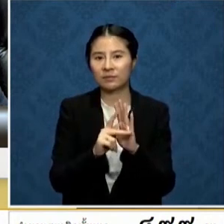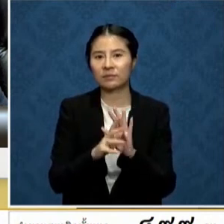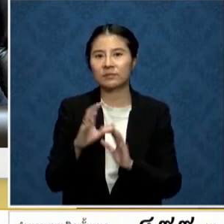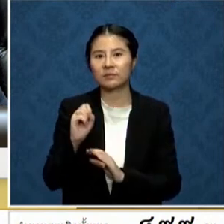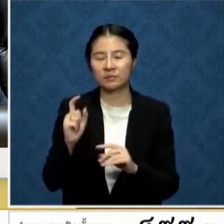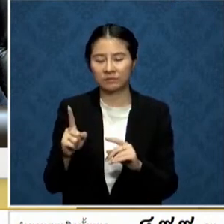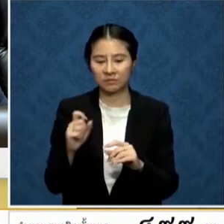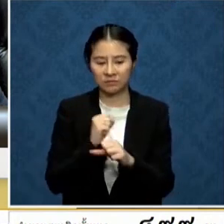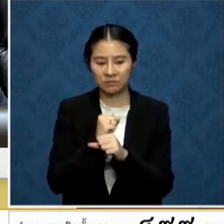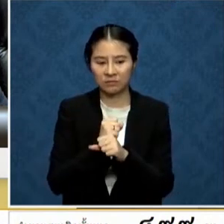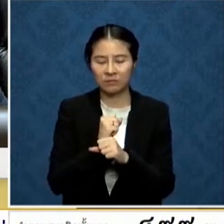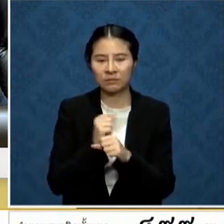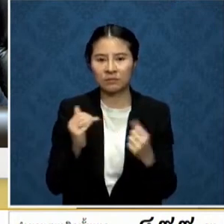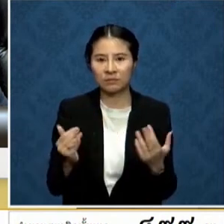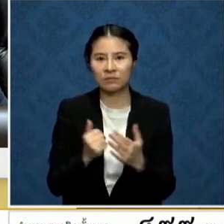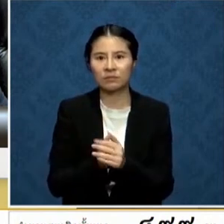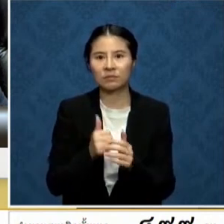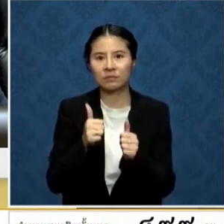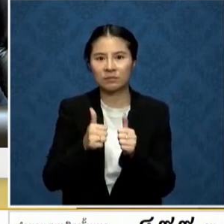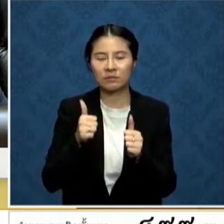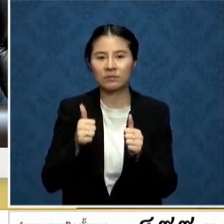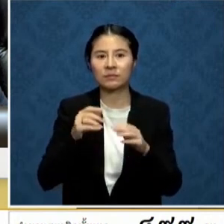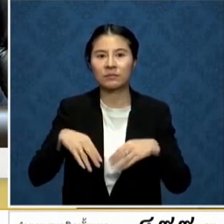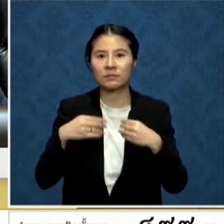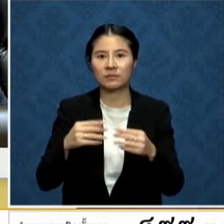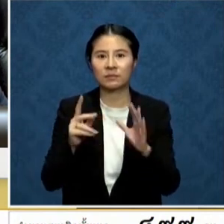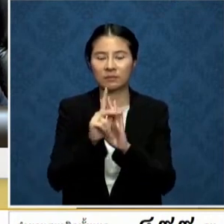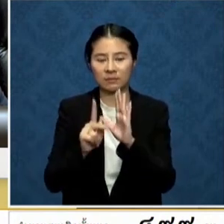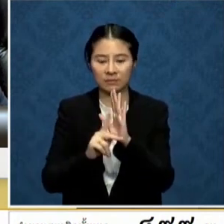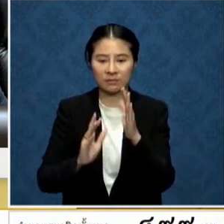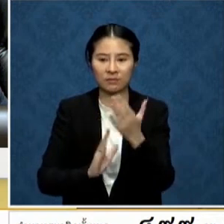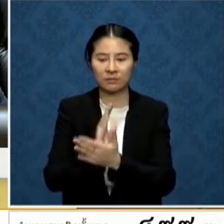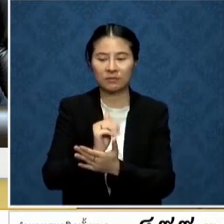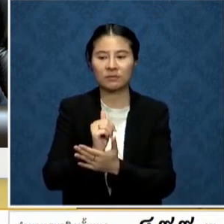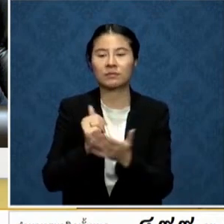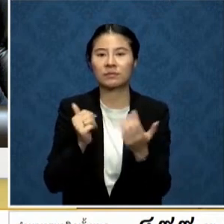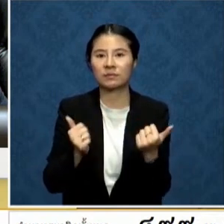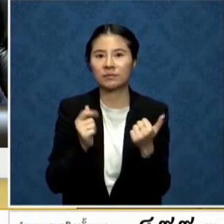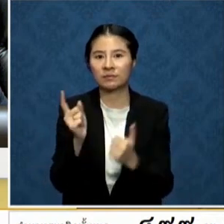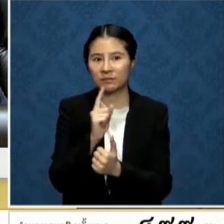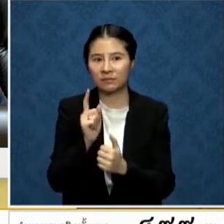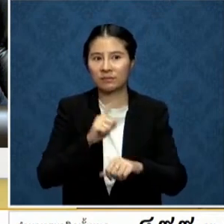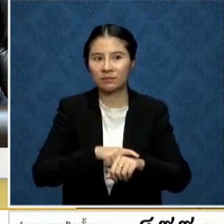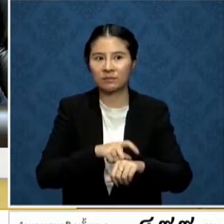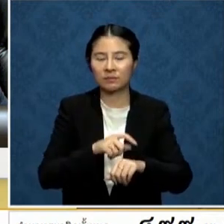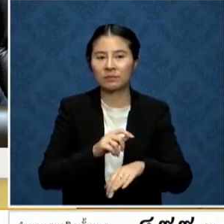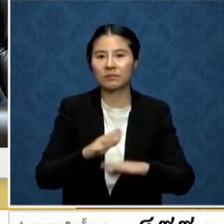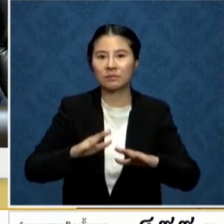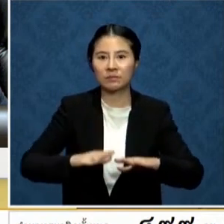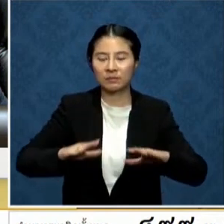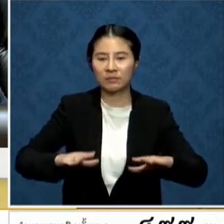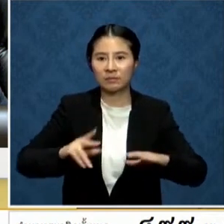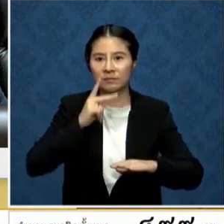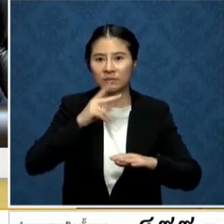ประสิทธิภาพมากขึ้นดีต่อพวกเรามากขึ้นให้กฎหมายประชาชนได้ผ่านบ้างเวลาที่สมัยผมยังเด็กๆแล้วดู